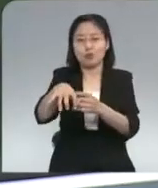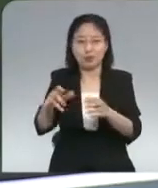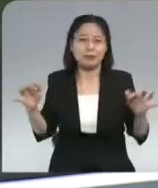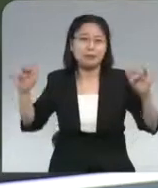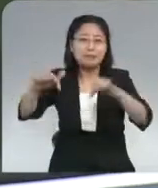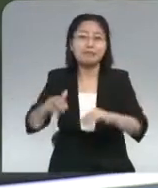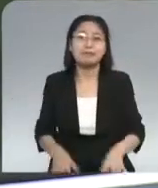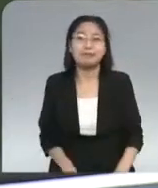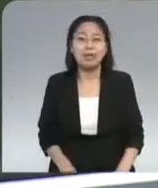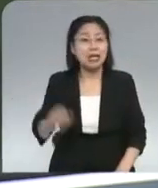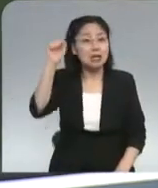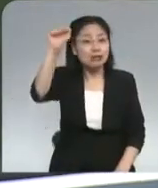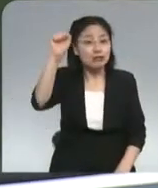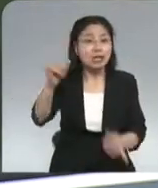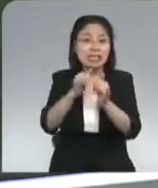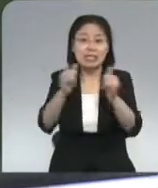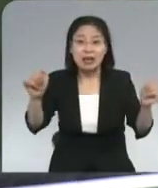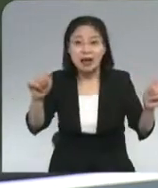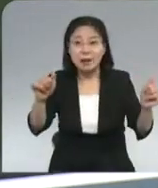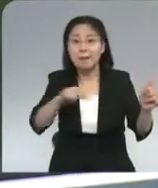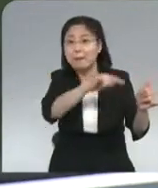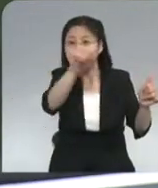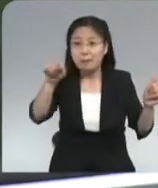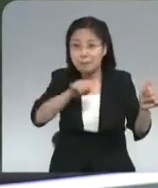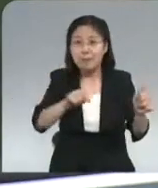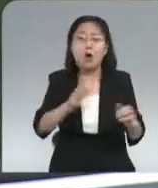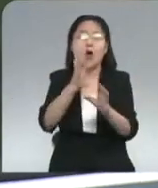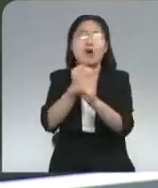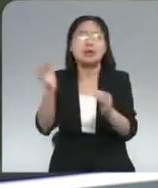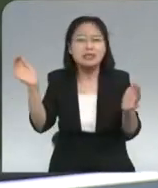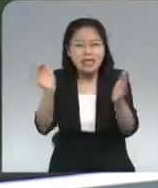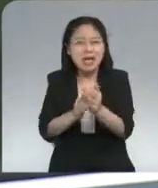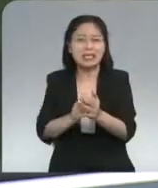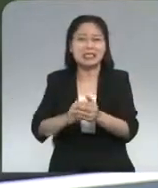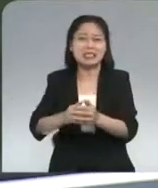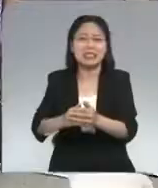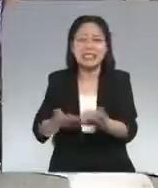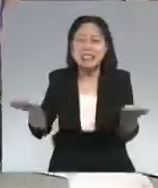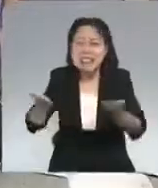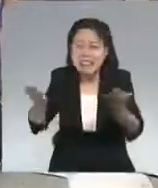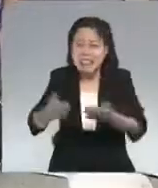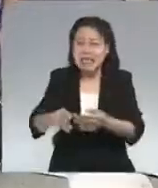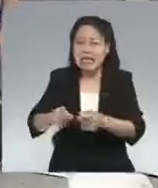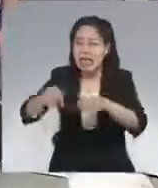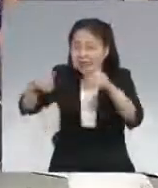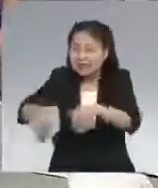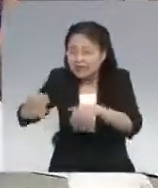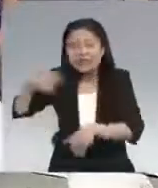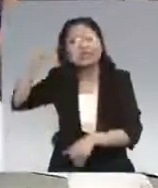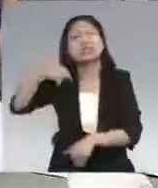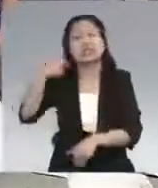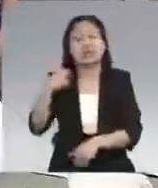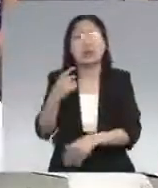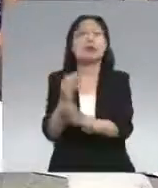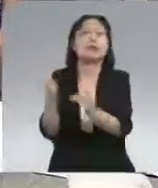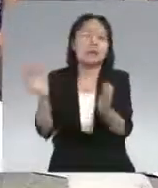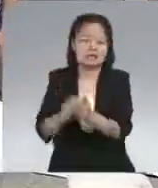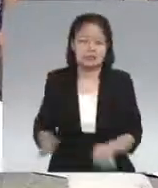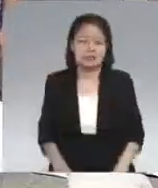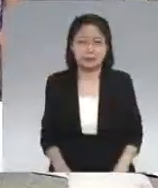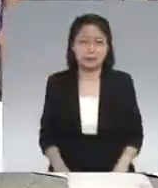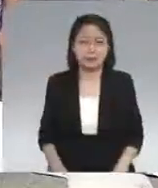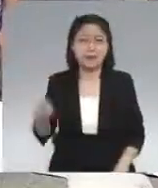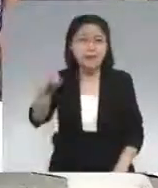une manifestante, les travailleurs ont le droit de se mettre en grève et les employeurs ne peuvent pas prétendre que c'est illégal. Par